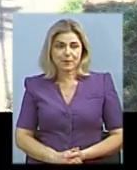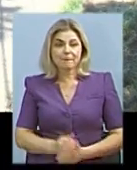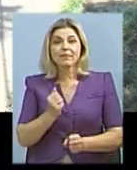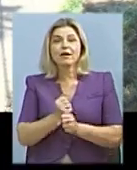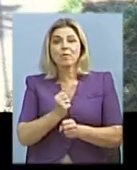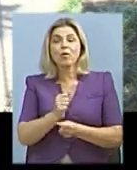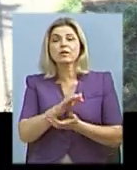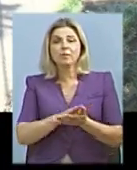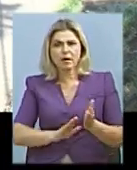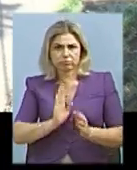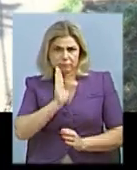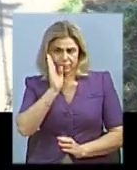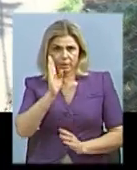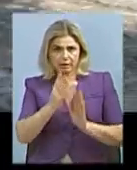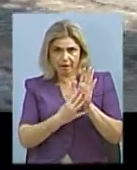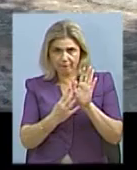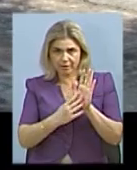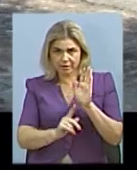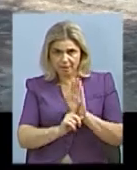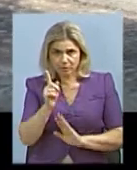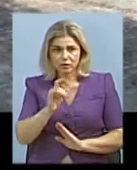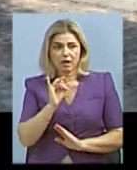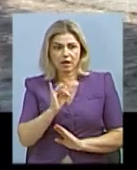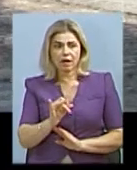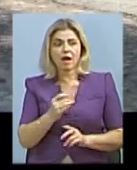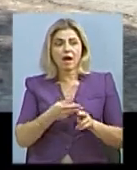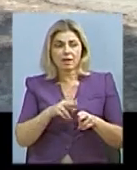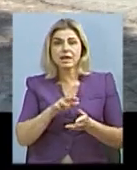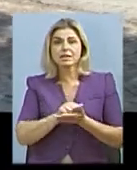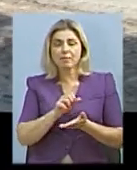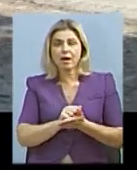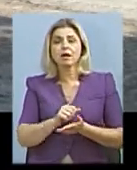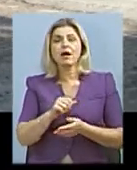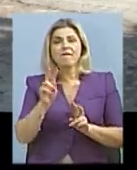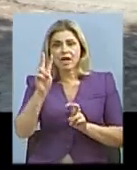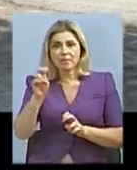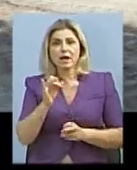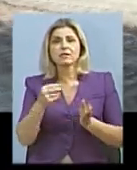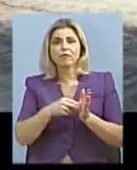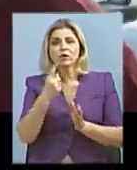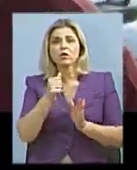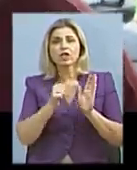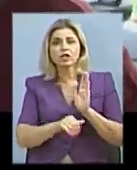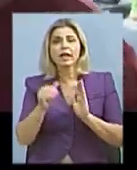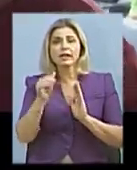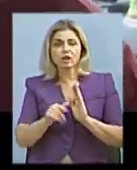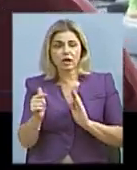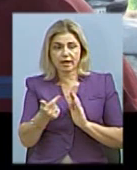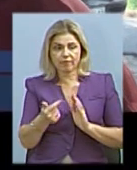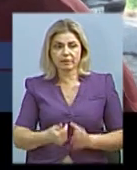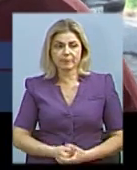Робота триває з 9 ранку. Зняттям асфальту займається ФОП «Озайчук». Вартість – 164 тисячі гривень. Змиється